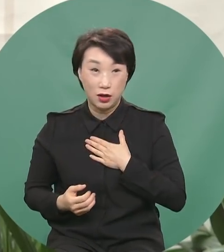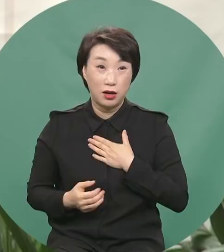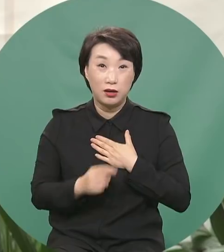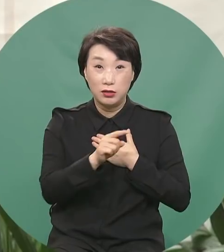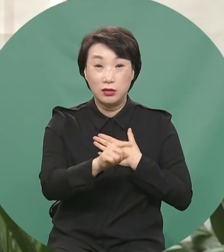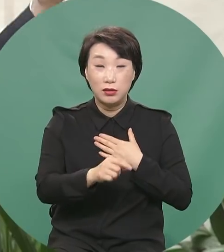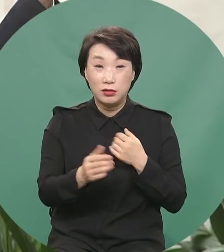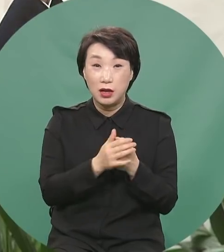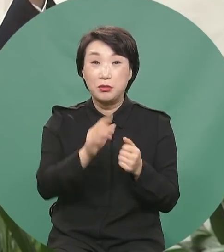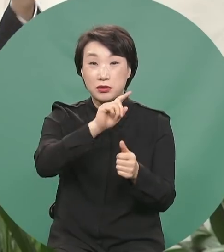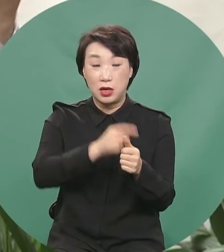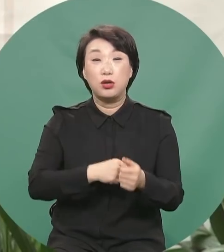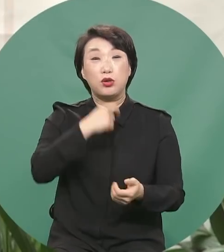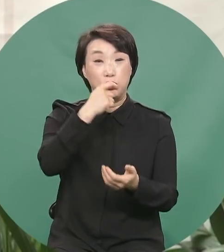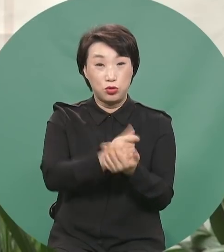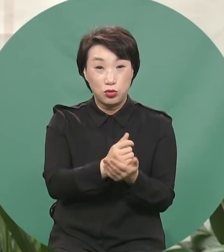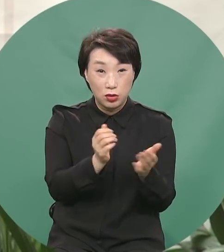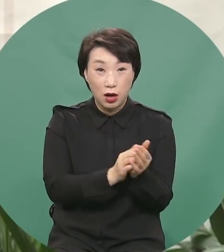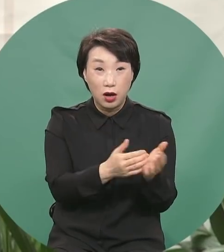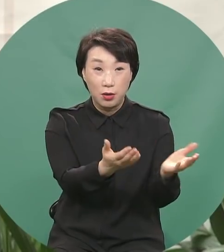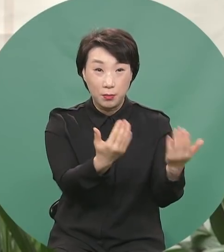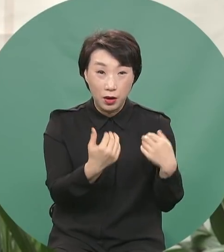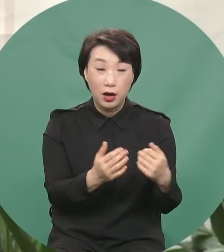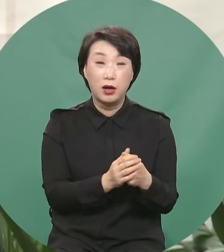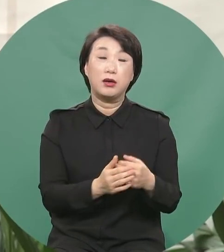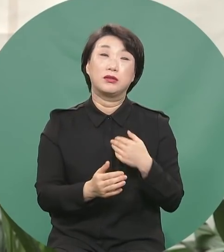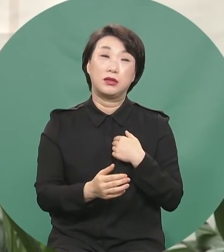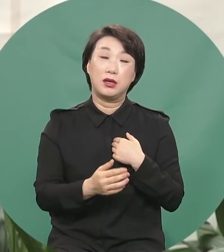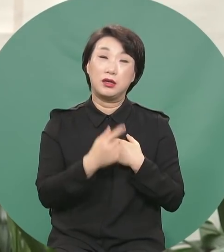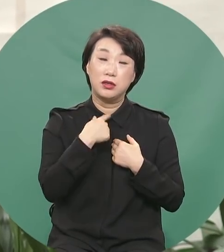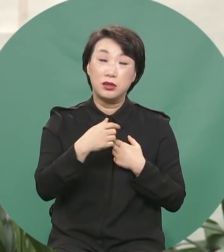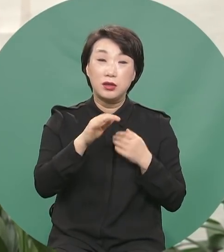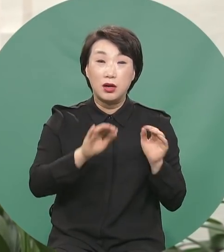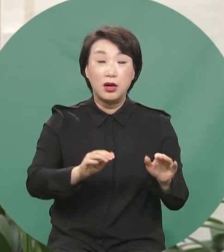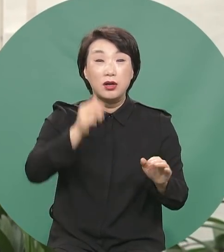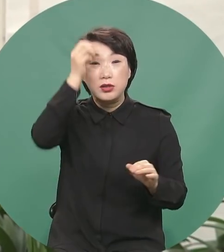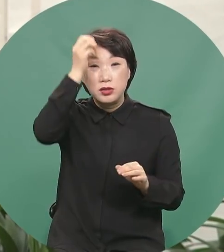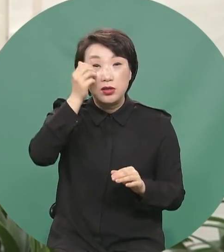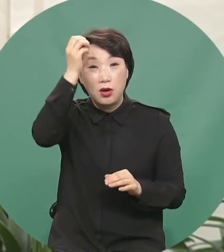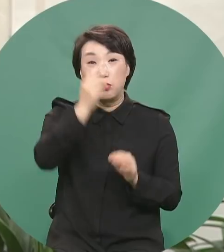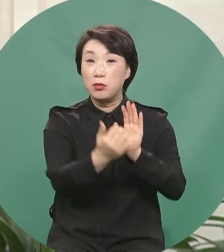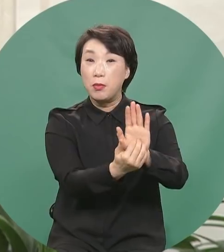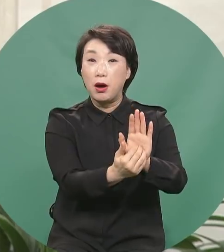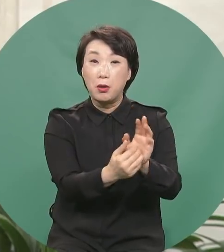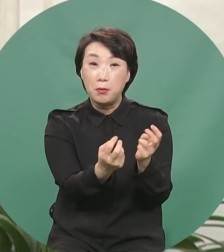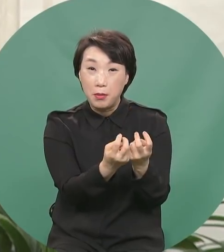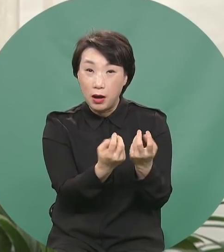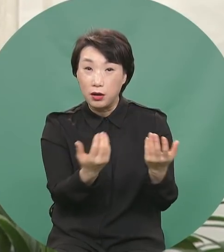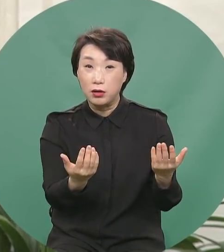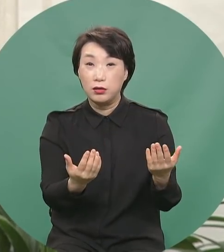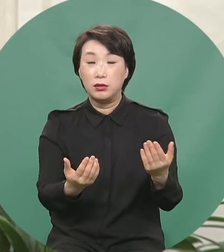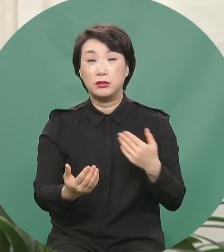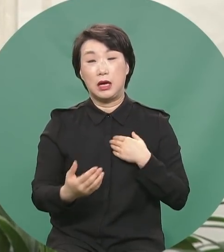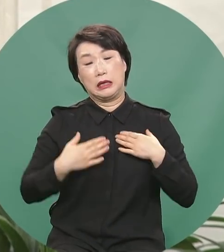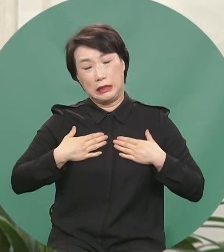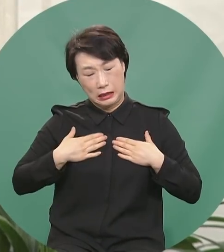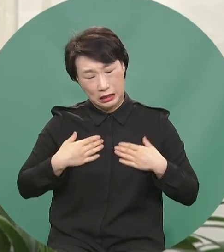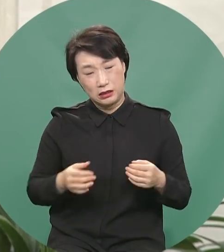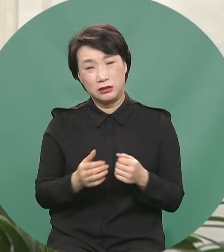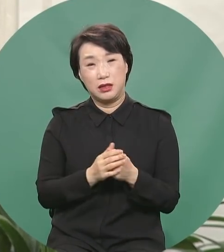그에게 속아서 받아들여 영적으로 스스로 막아낼 길이 없다,